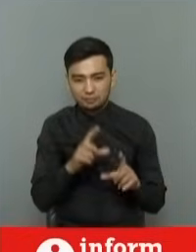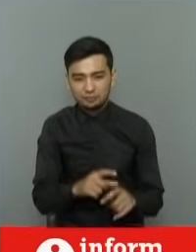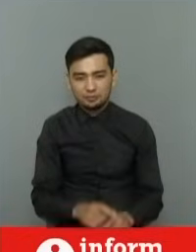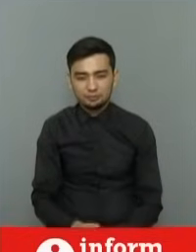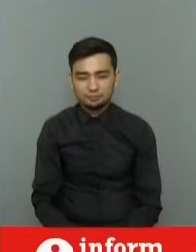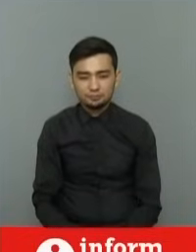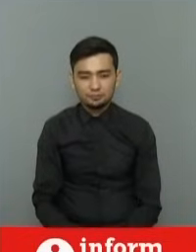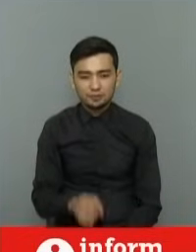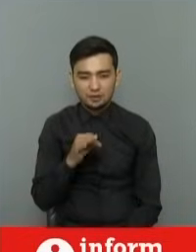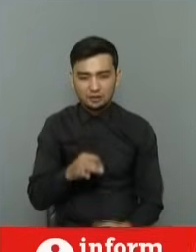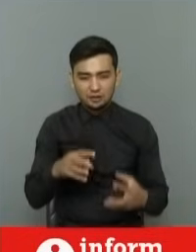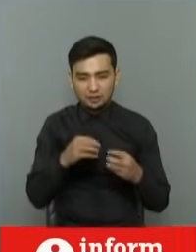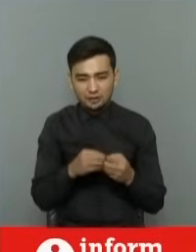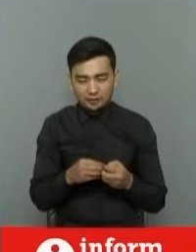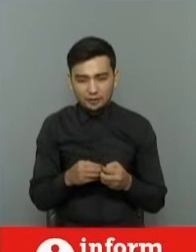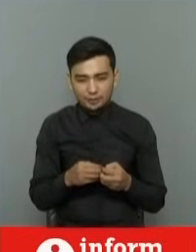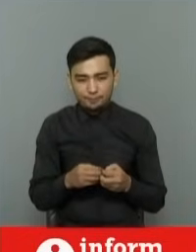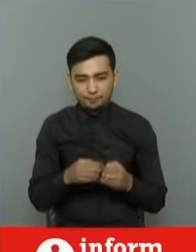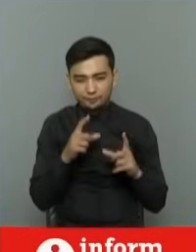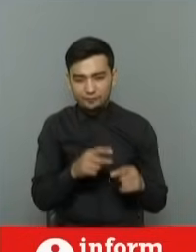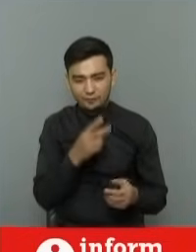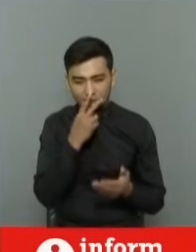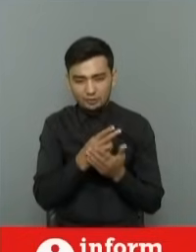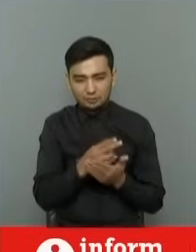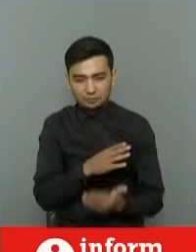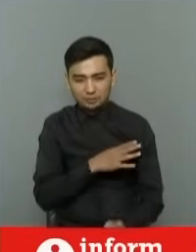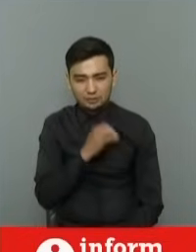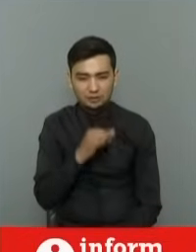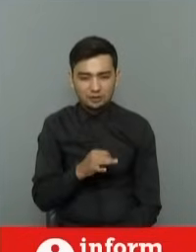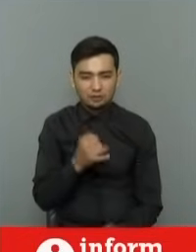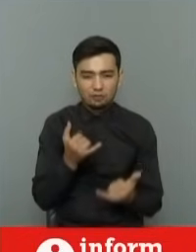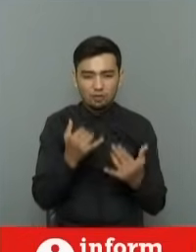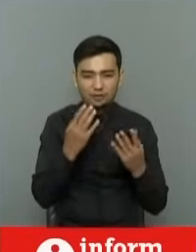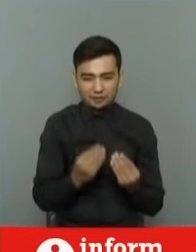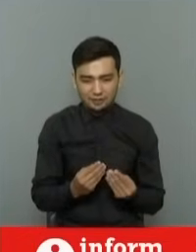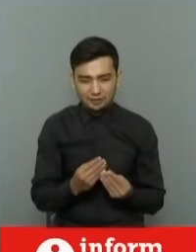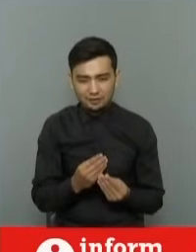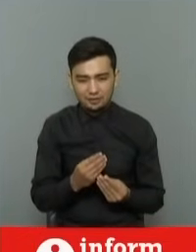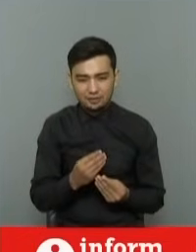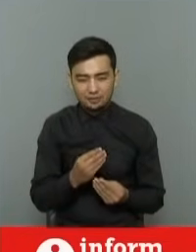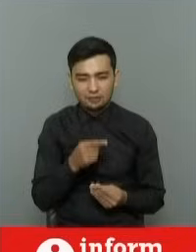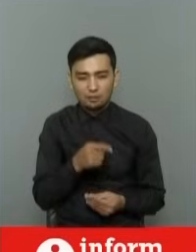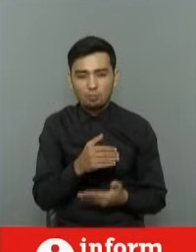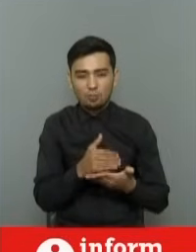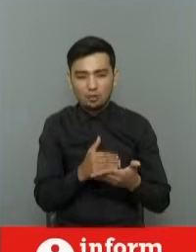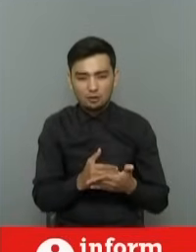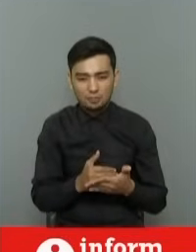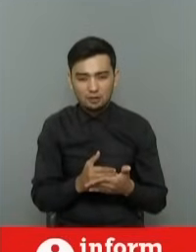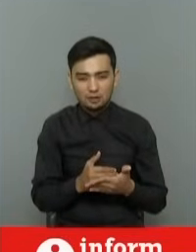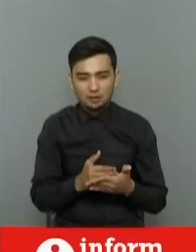есть рождаемость там ниже, чем смертность. На сегодняшний день суммарный коэффициент рождаемости